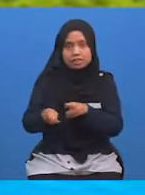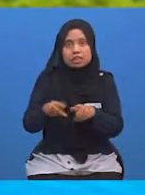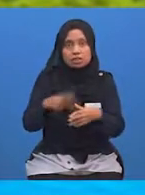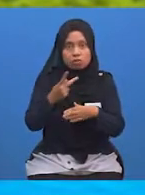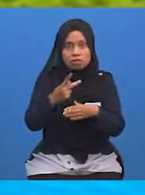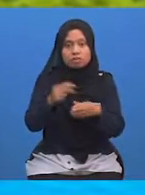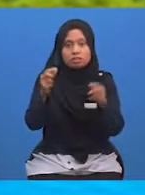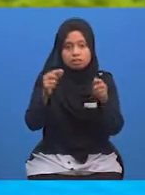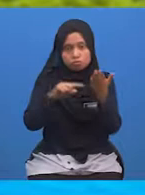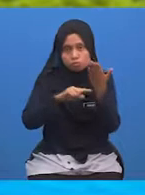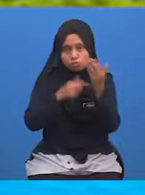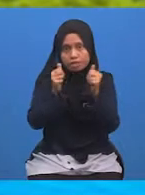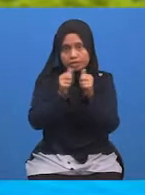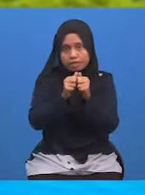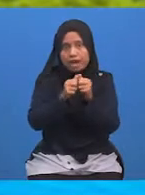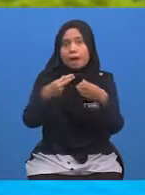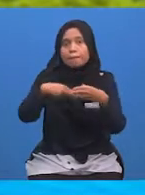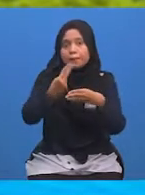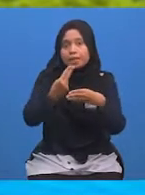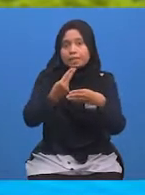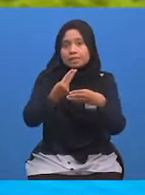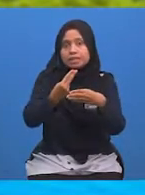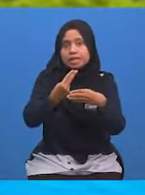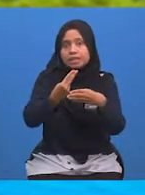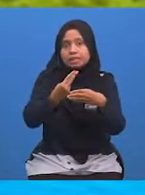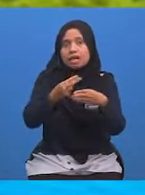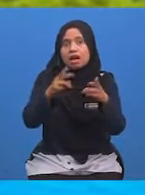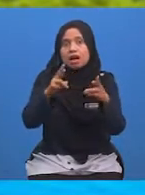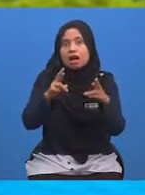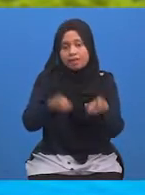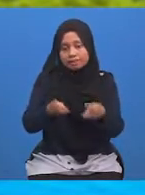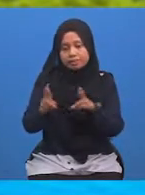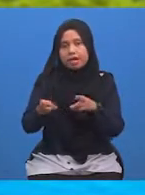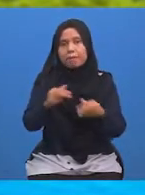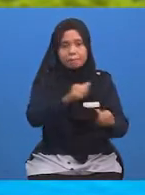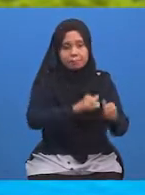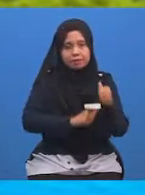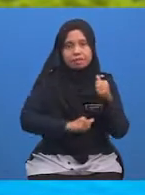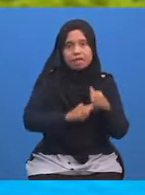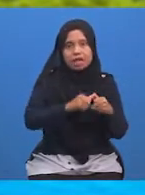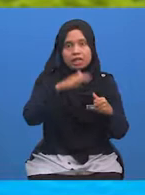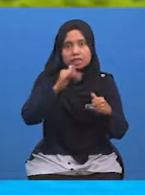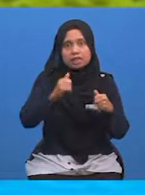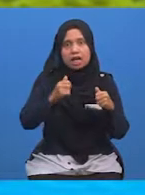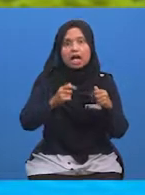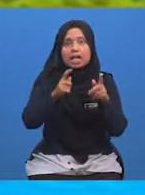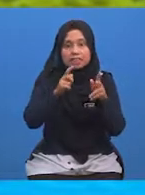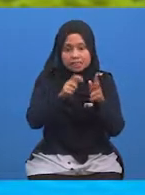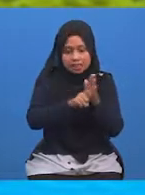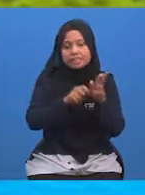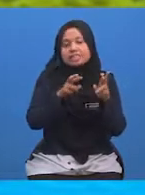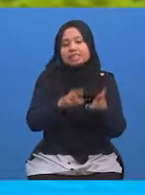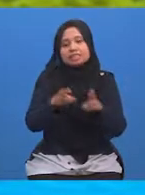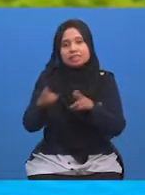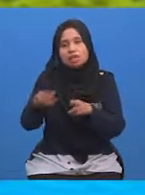dimulai dengan penghasilan rancangan perniagaan yang terancang